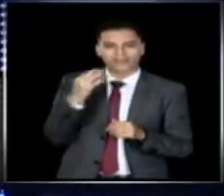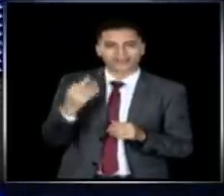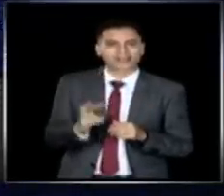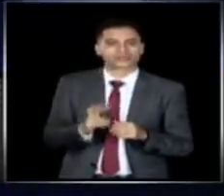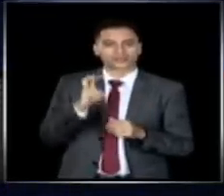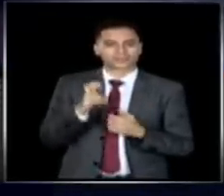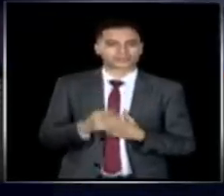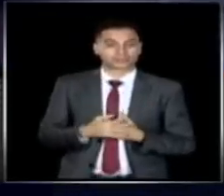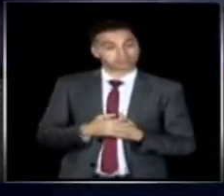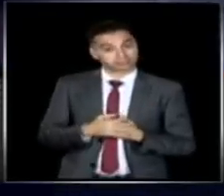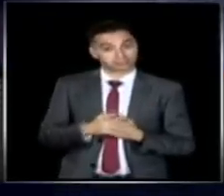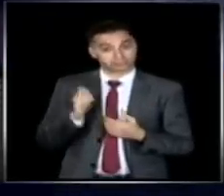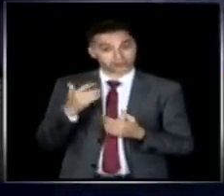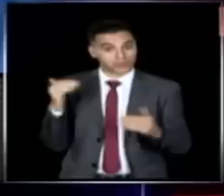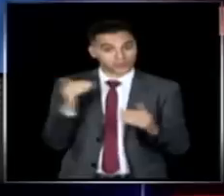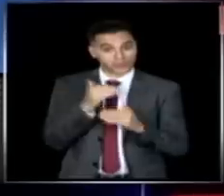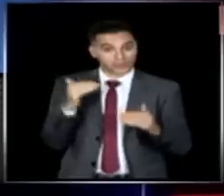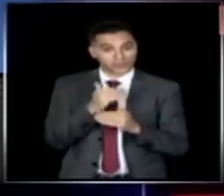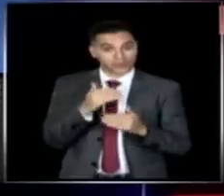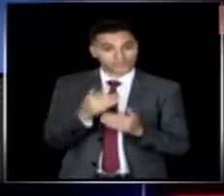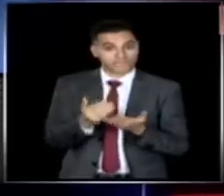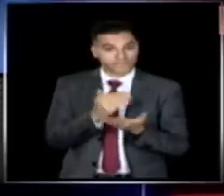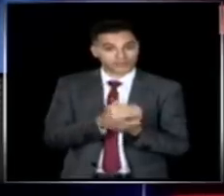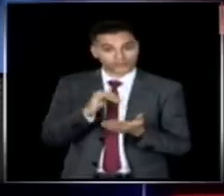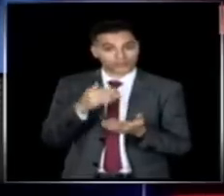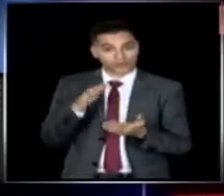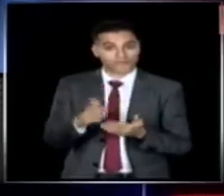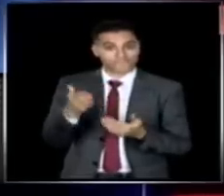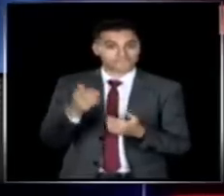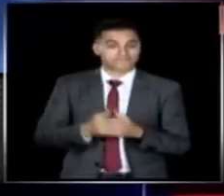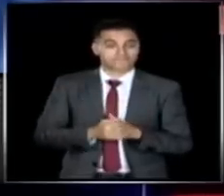12 1973. يا سلام، كنت خدت الجوكر.